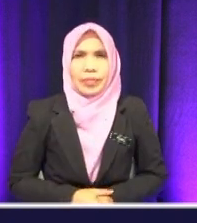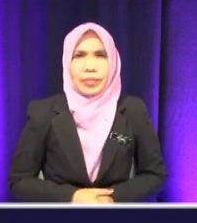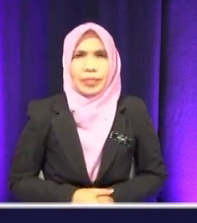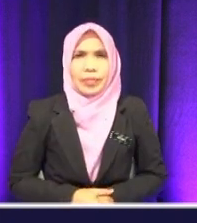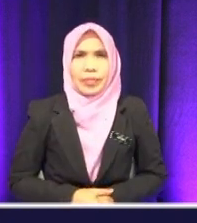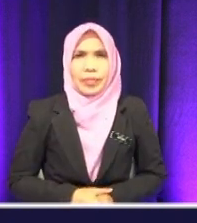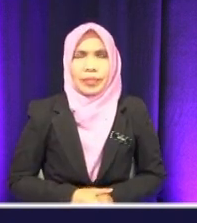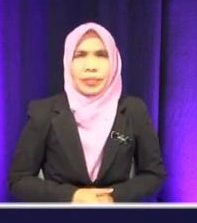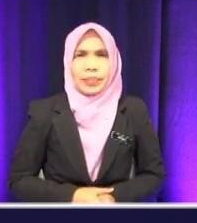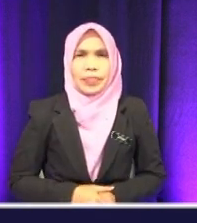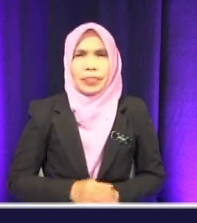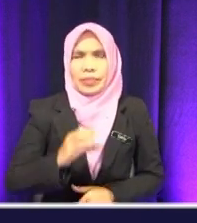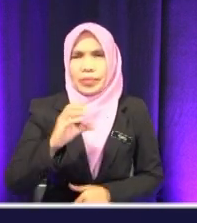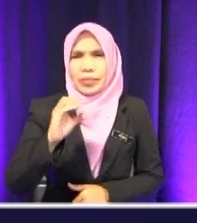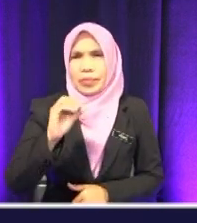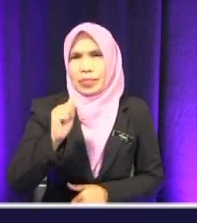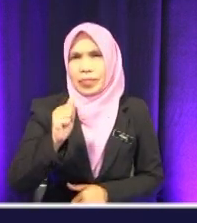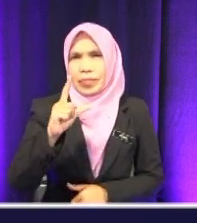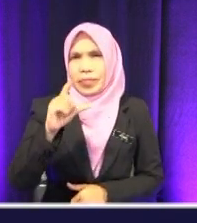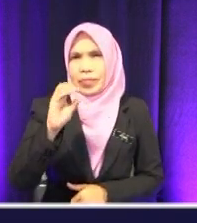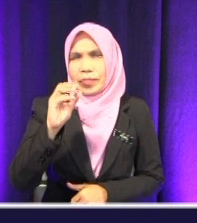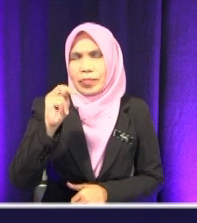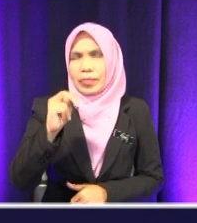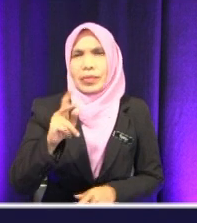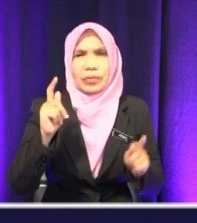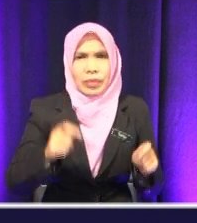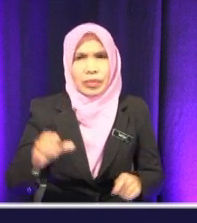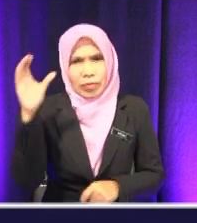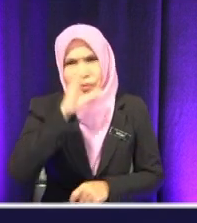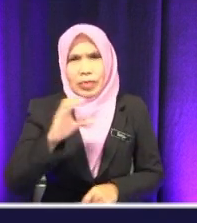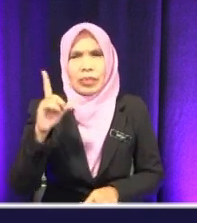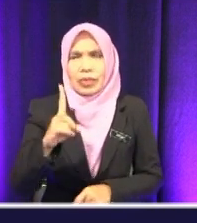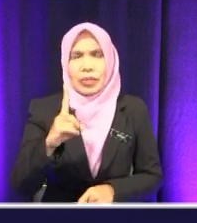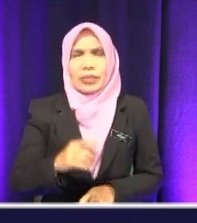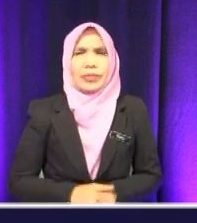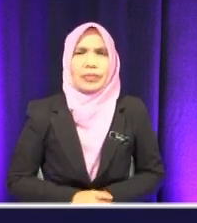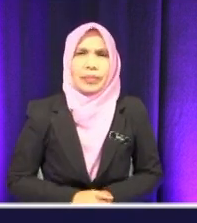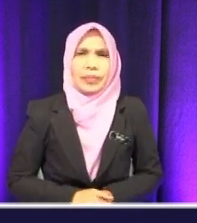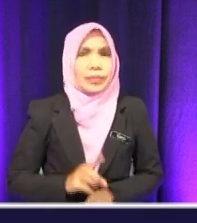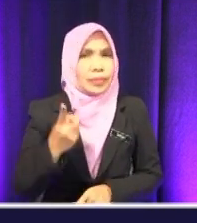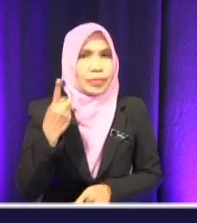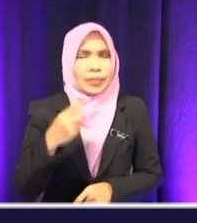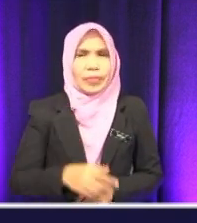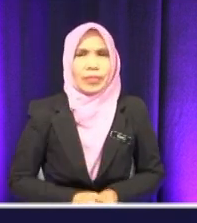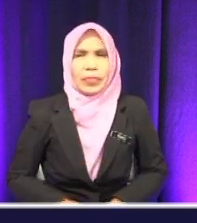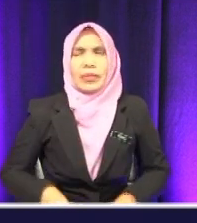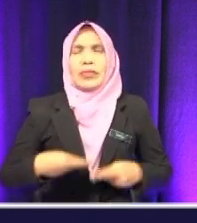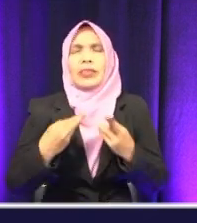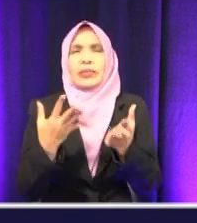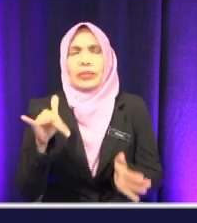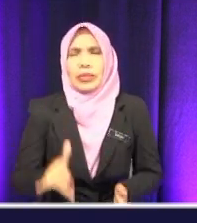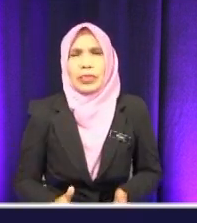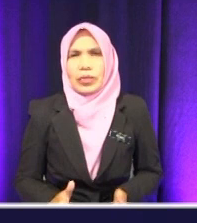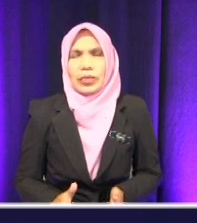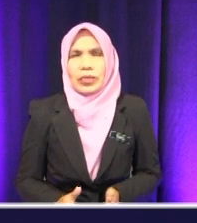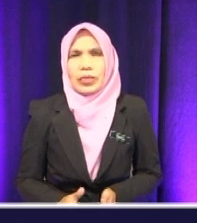cari satu usaha Jegeg yang memenuhi jadwal kebenaran ini ramai yang menjawab sampai